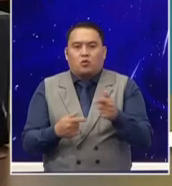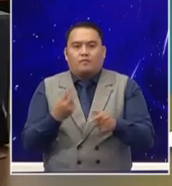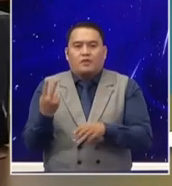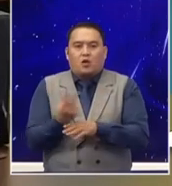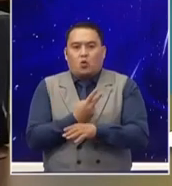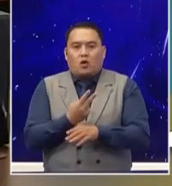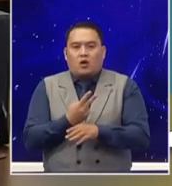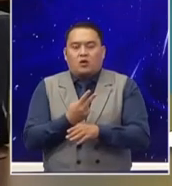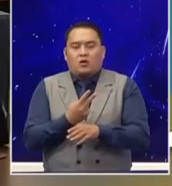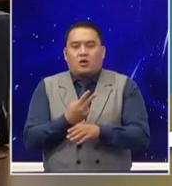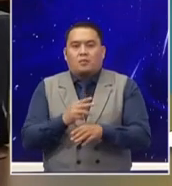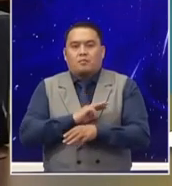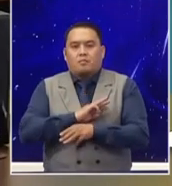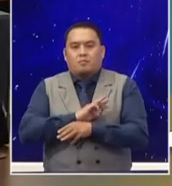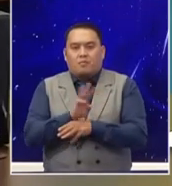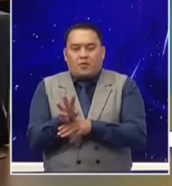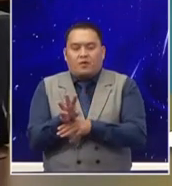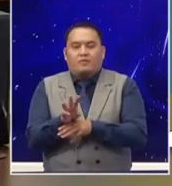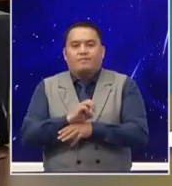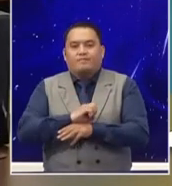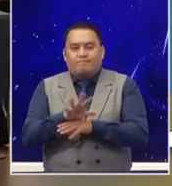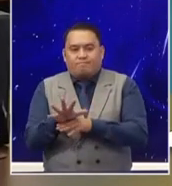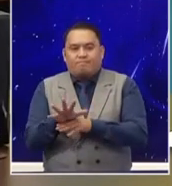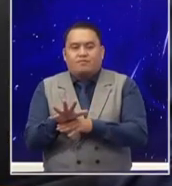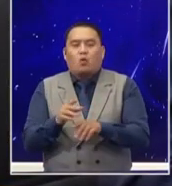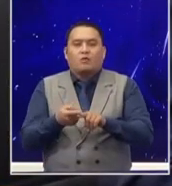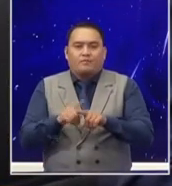второй волне. Специально совещание здесь проведу.